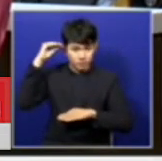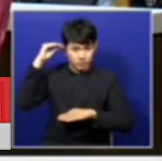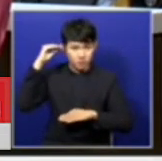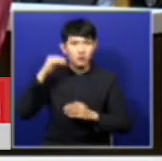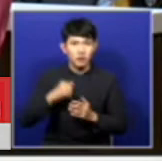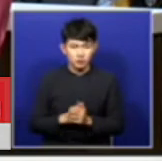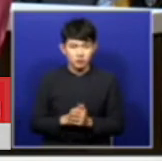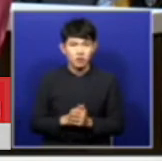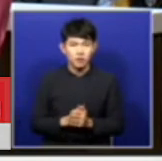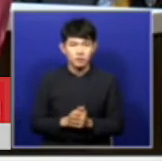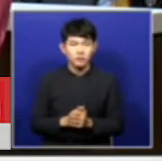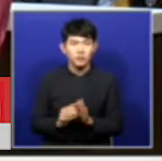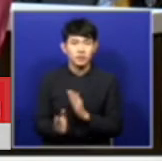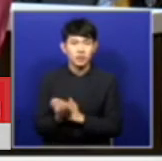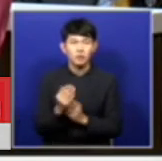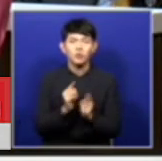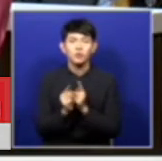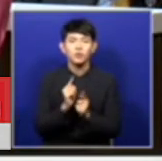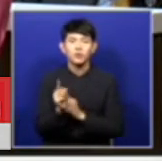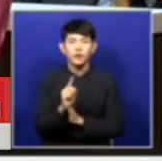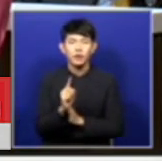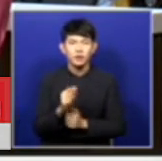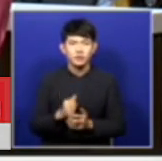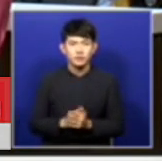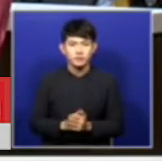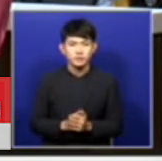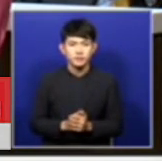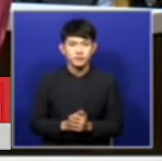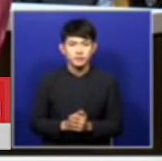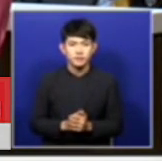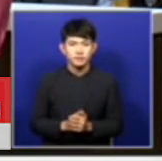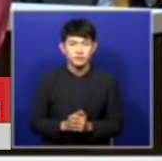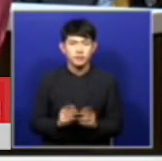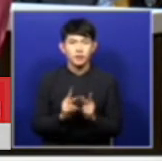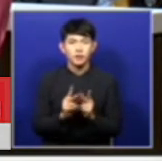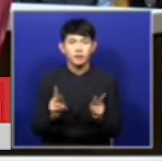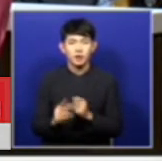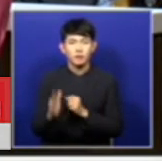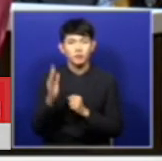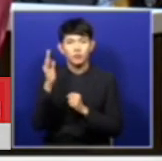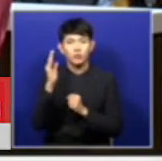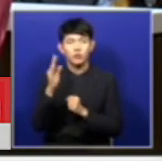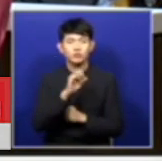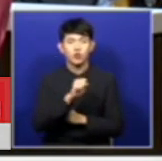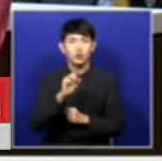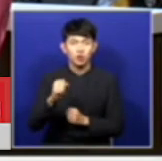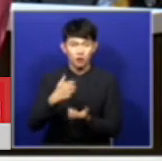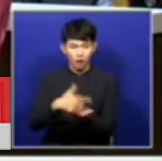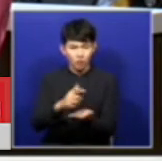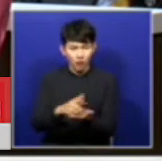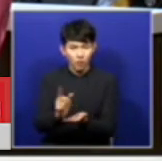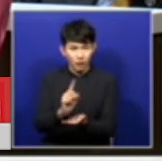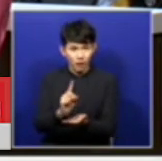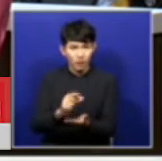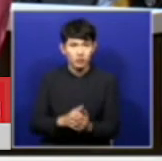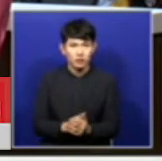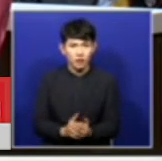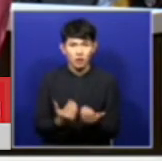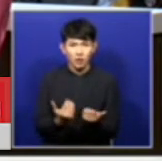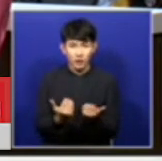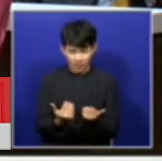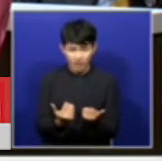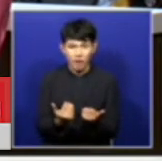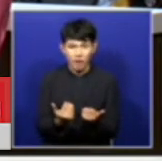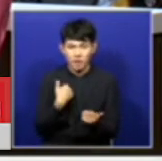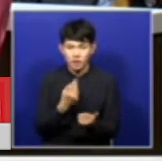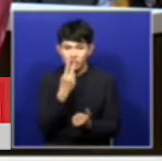รบอกว่ากระบวนการซึ่ง กรรมธิการมานำเสนอต่อสภาอย่างนี้เนี่ยผมว่าเพิ่งสมัยนี้นะครับที่